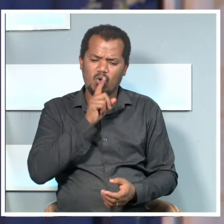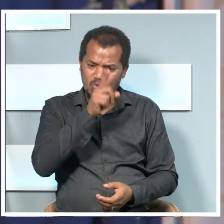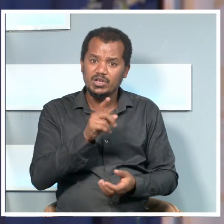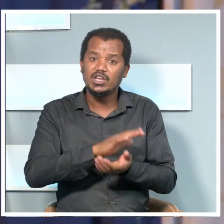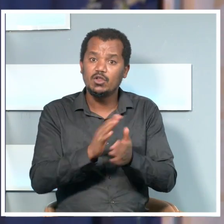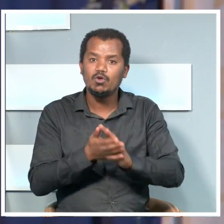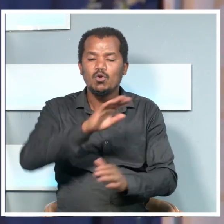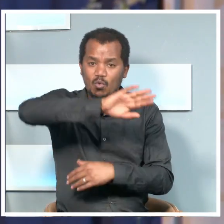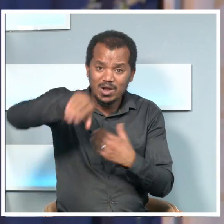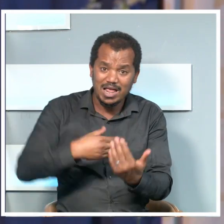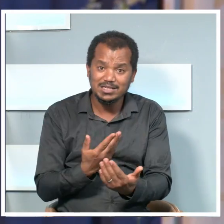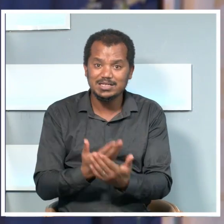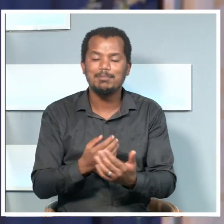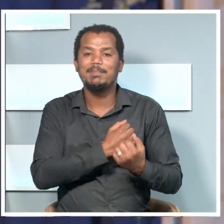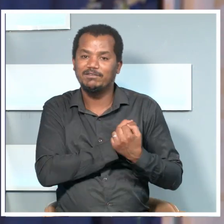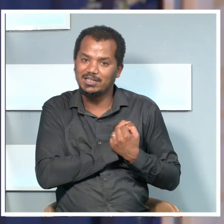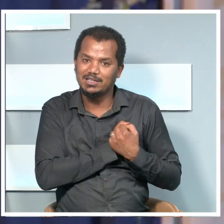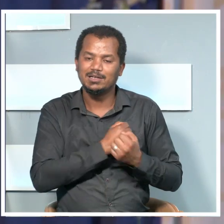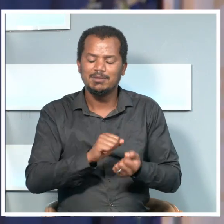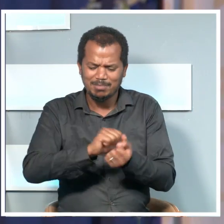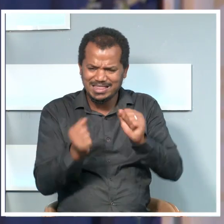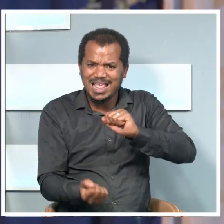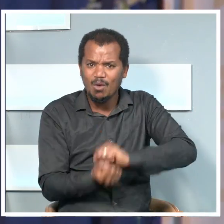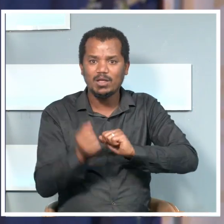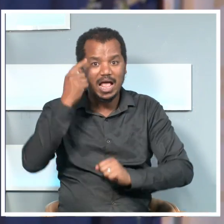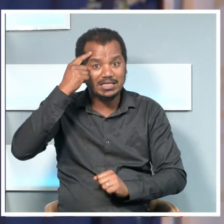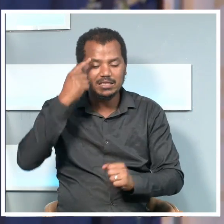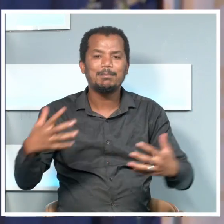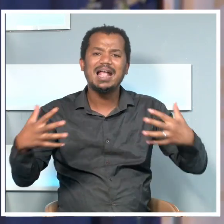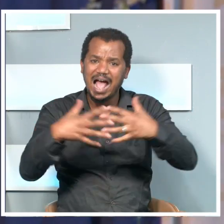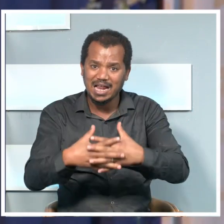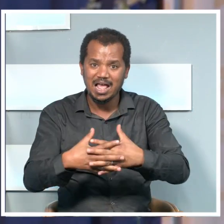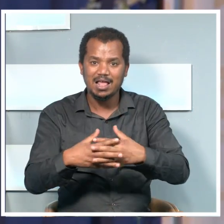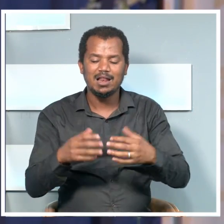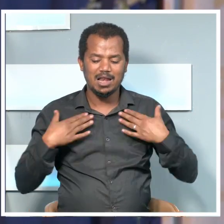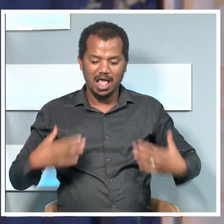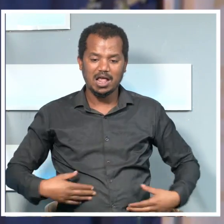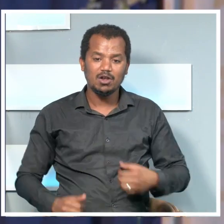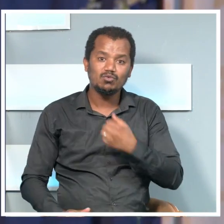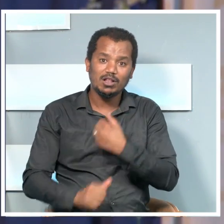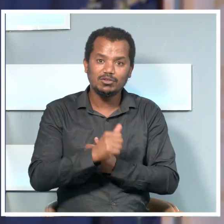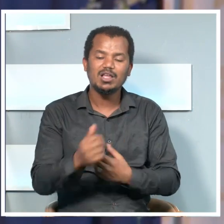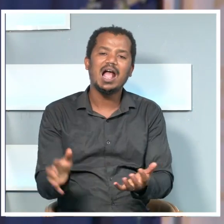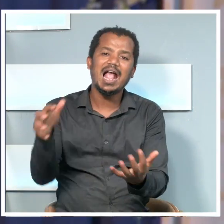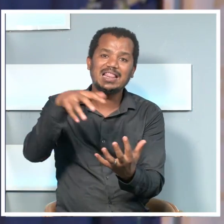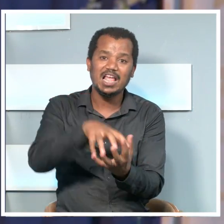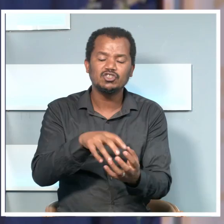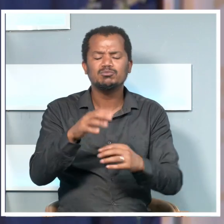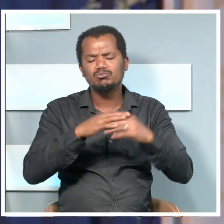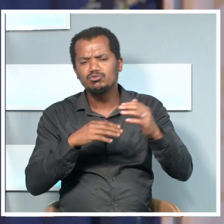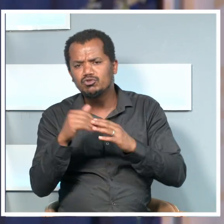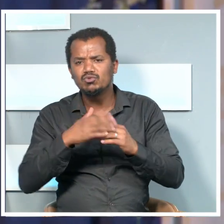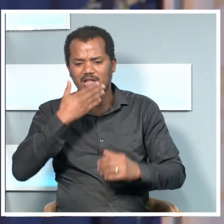ደግሞ እውን እንዲሆን ሁላችንም በፍቅር በተለወጠ አስተሳሰብ በጋራ ለአካል ጉዳተኞች